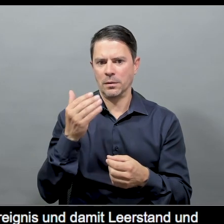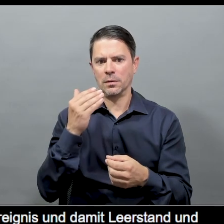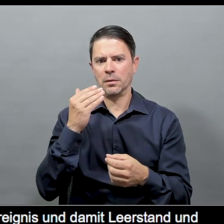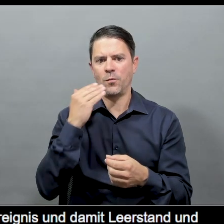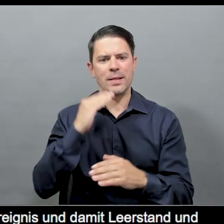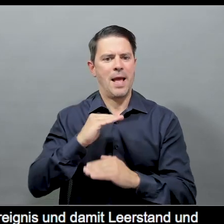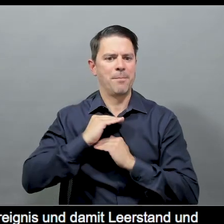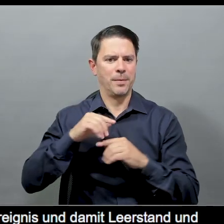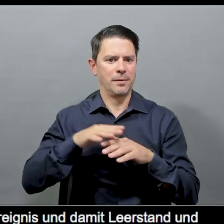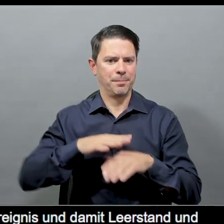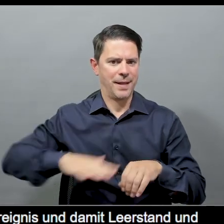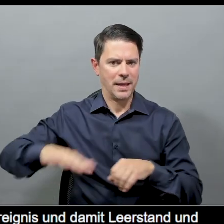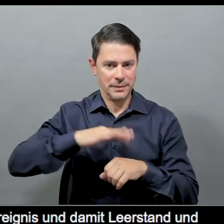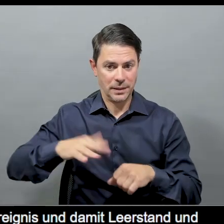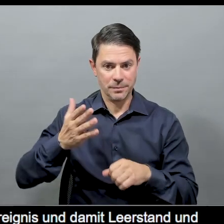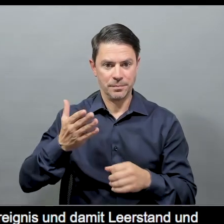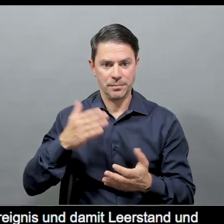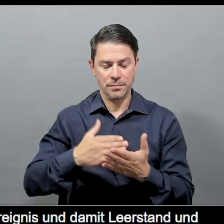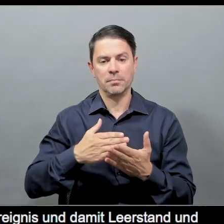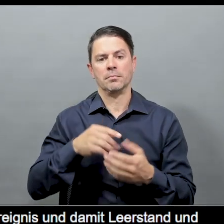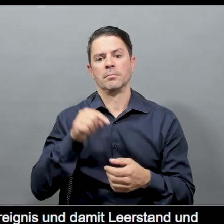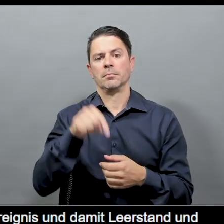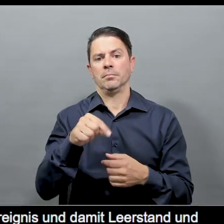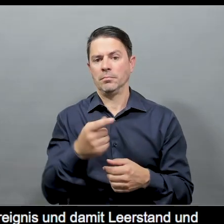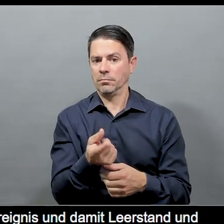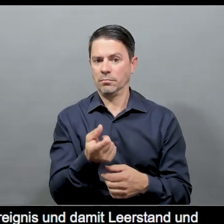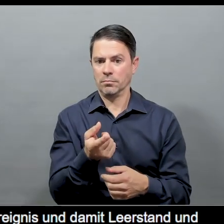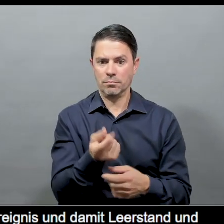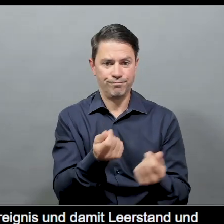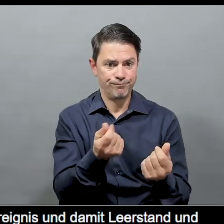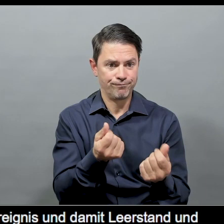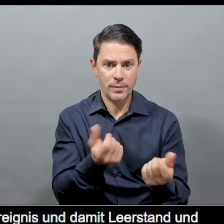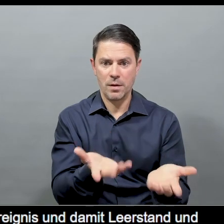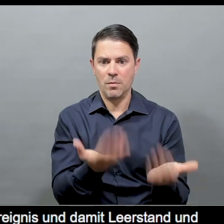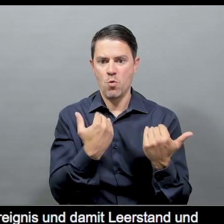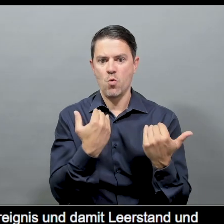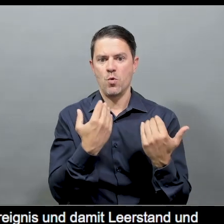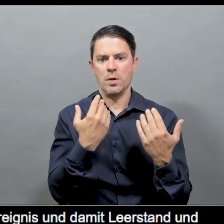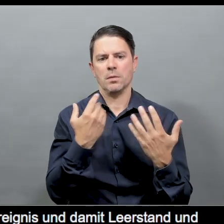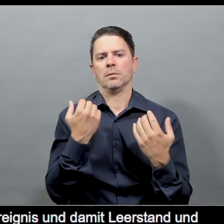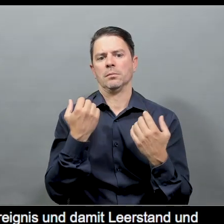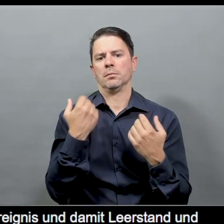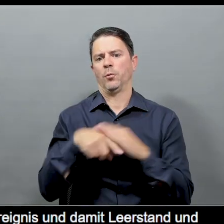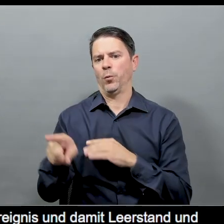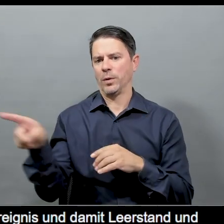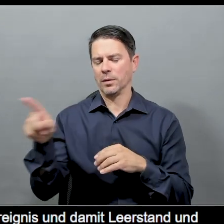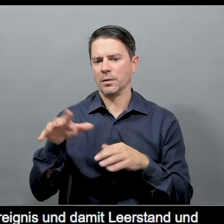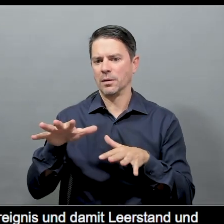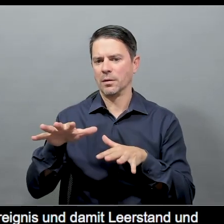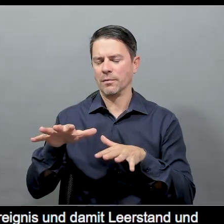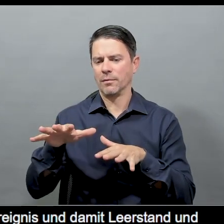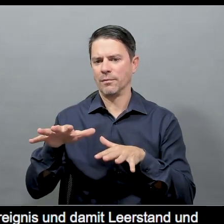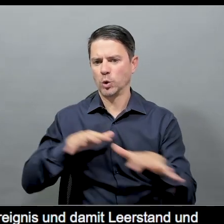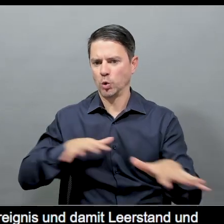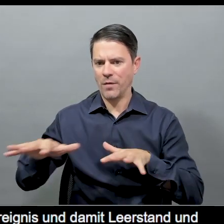,4 Millionen Euro kommen aus Haushaltsmitteln des Wissenschaftsministeriums und daneben die 40 Millionen, von